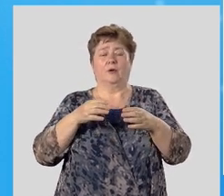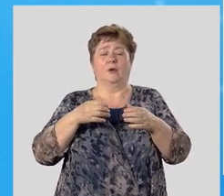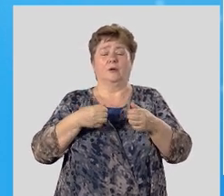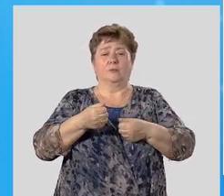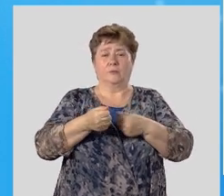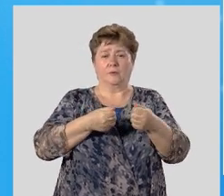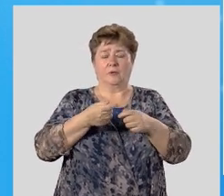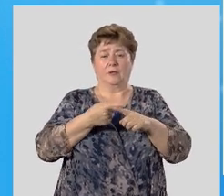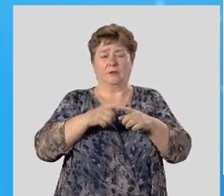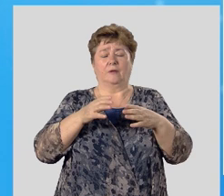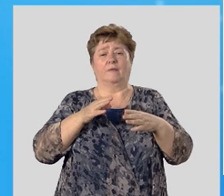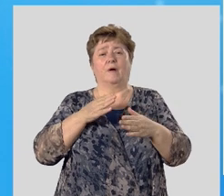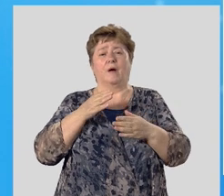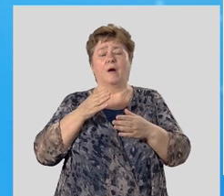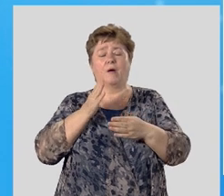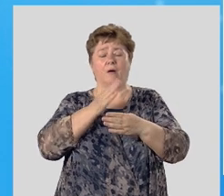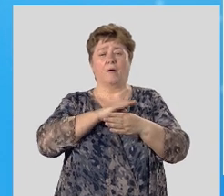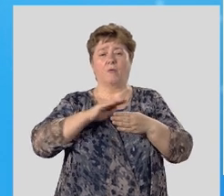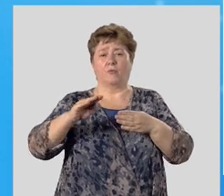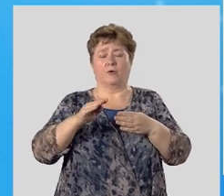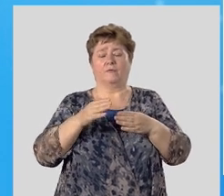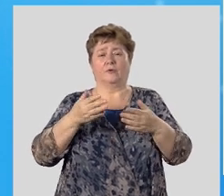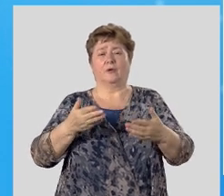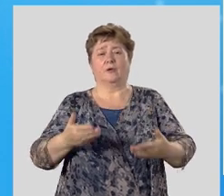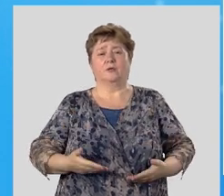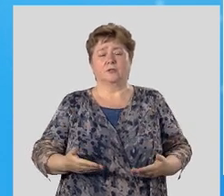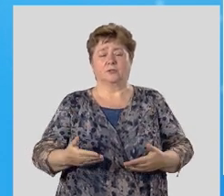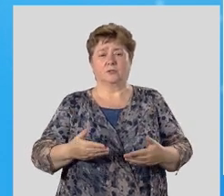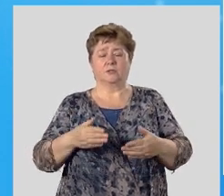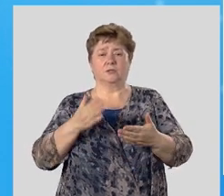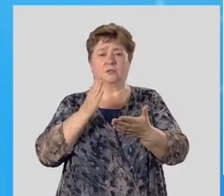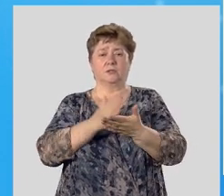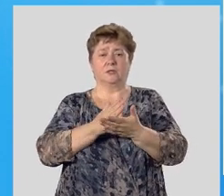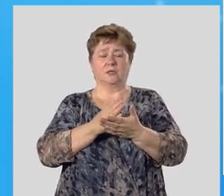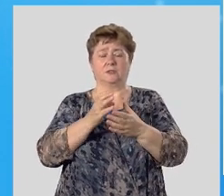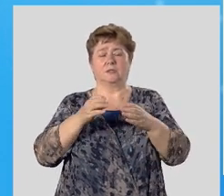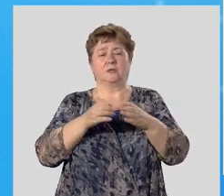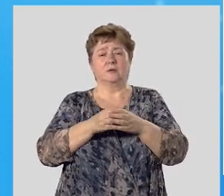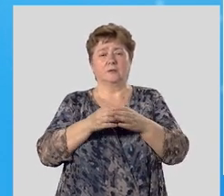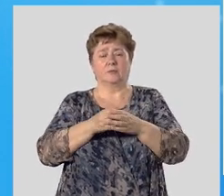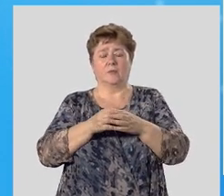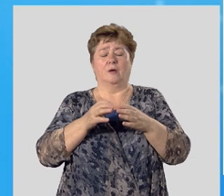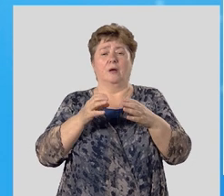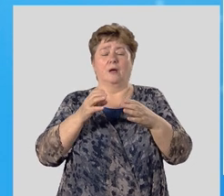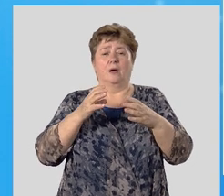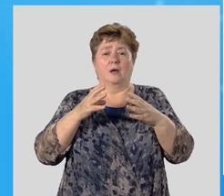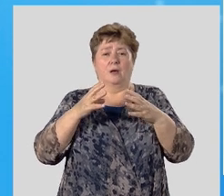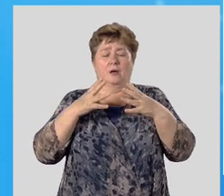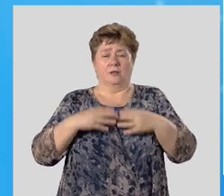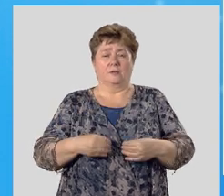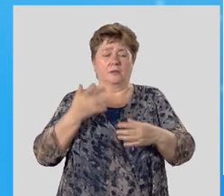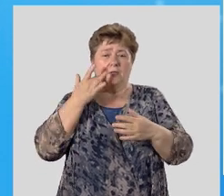Структурно-функциональной единицей этого уровня организации жизни служит вид организма,